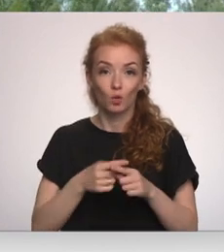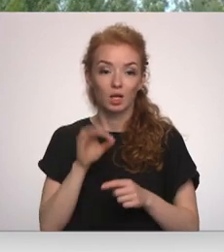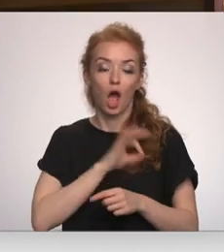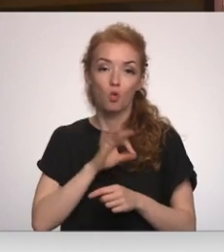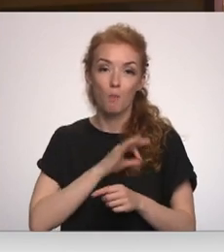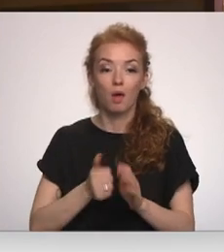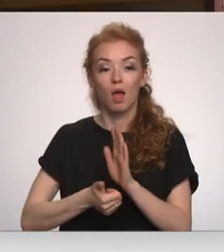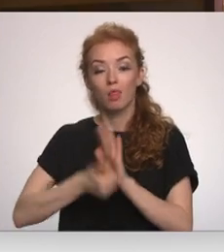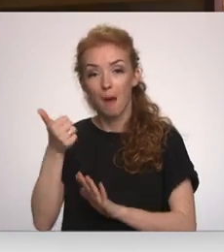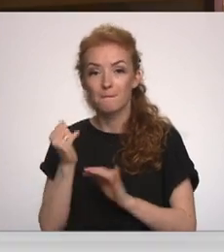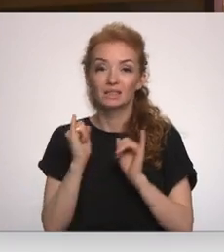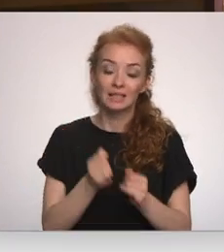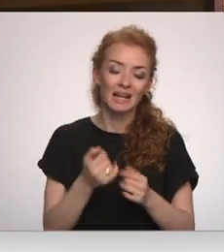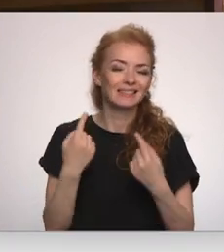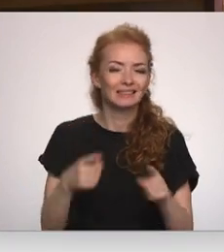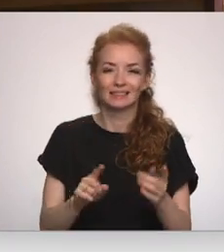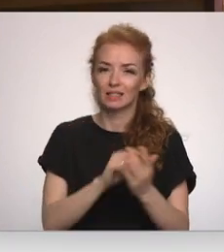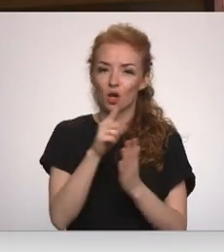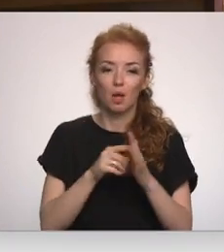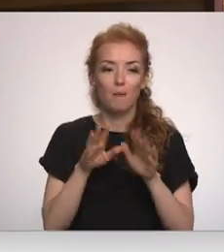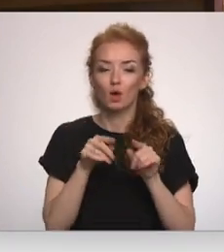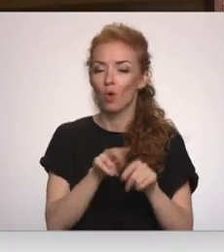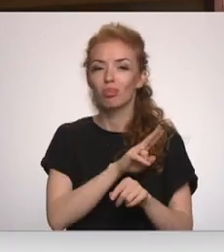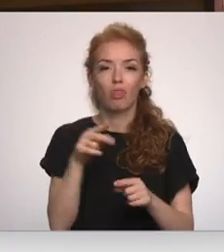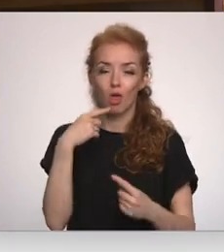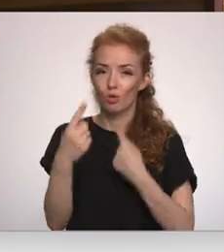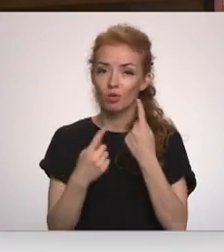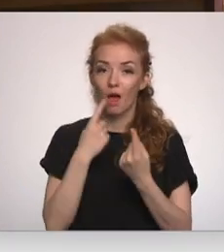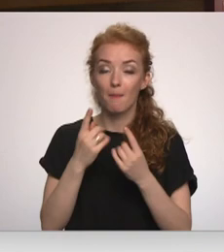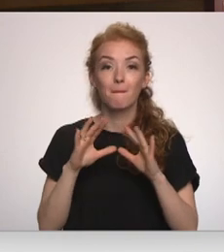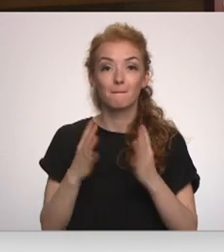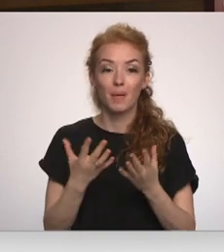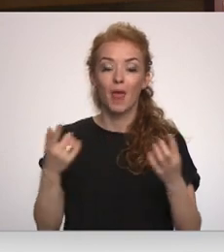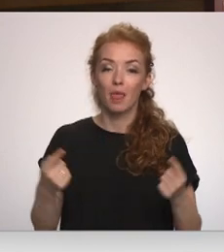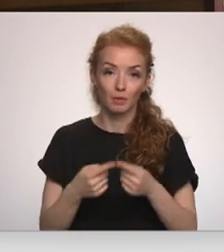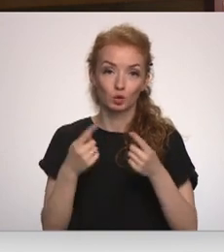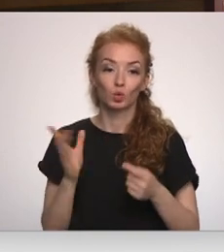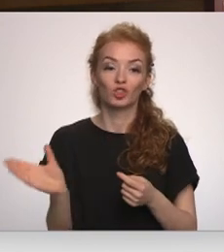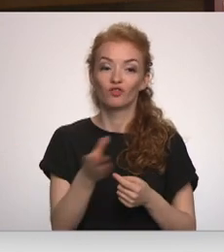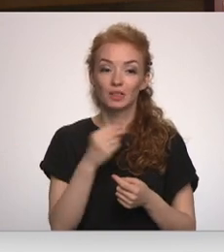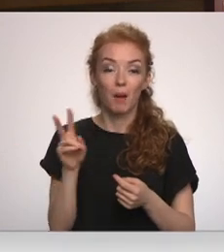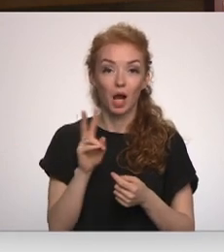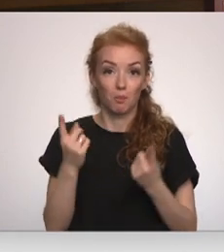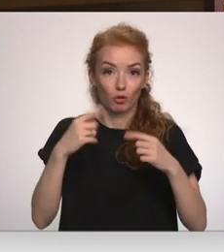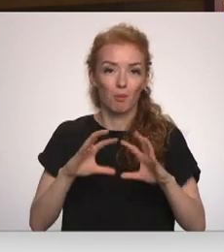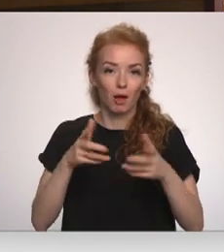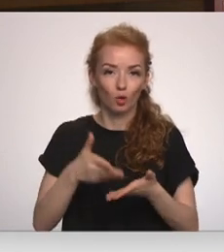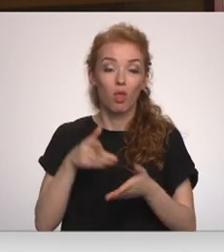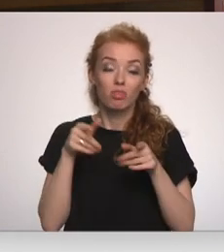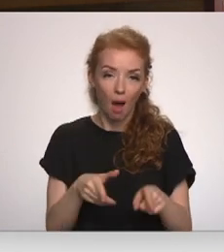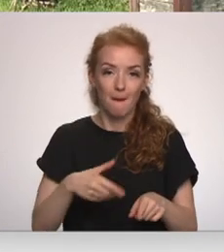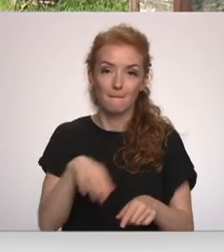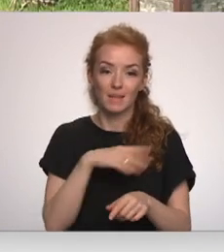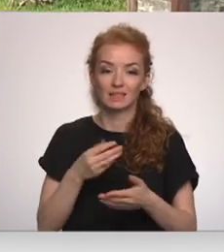labāk, sliktāk, tas ir cits jautājums, par to mēs nerunājam, bet, kā teikt, atbilstoši visam, kas pasaulē ir, tā arī mēs